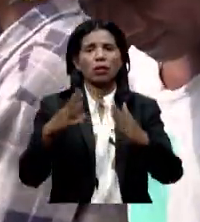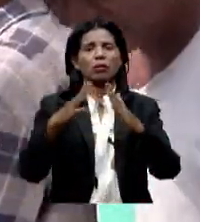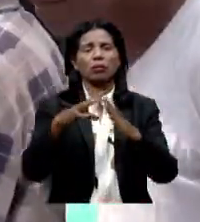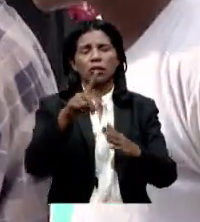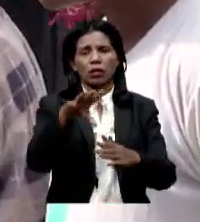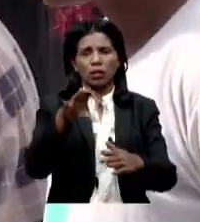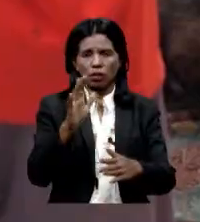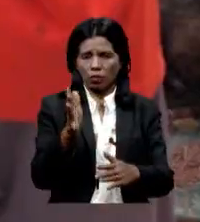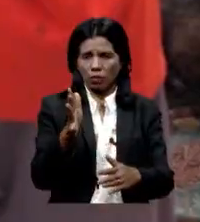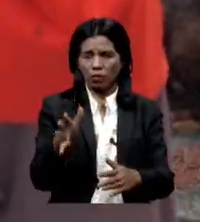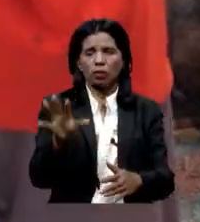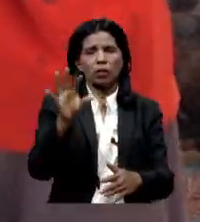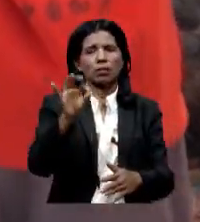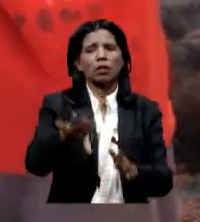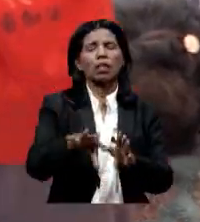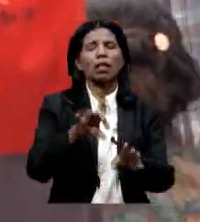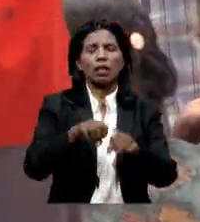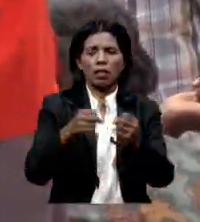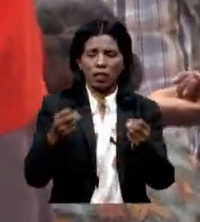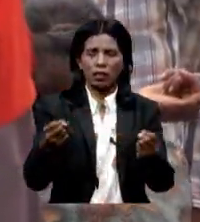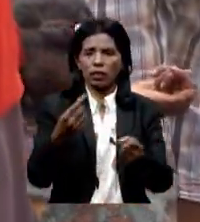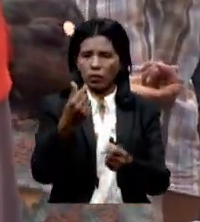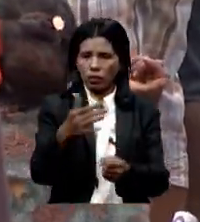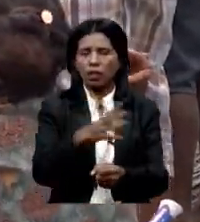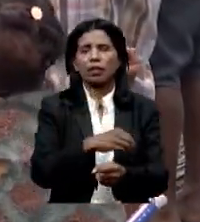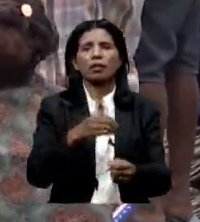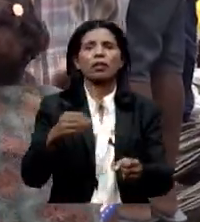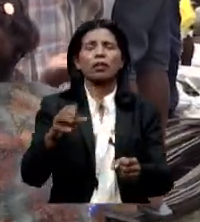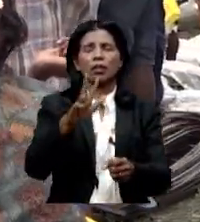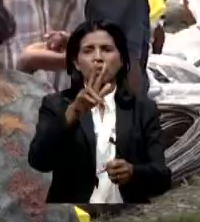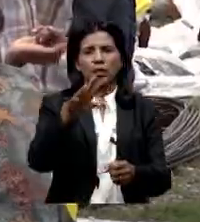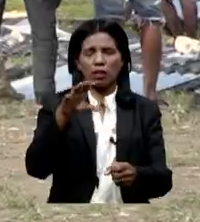ida 5 nul resensia hetan estragus naton, no uma atus tolu ne